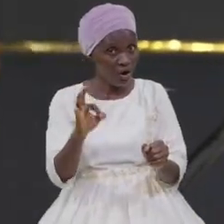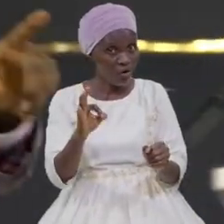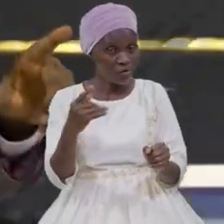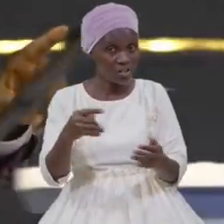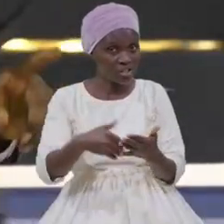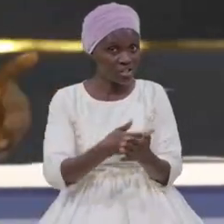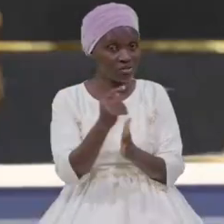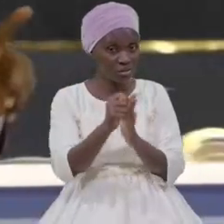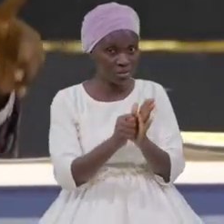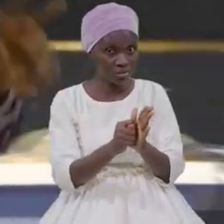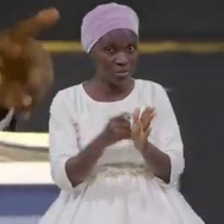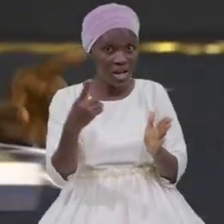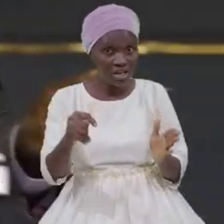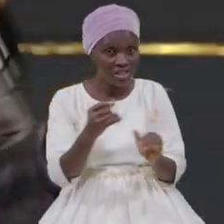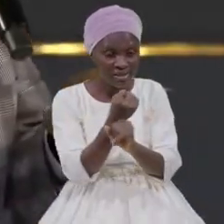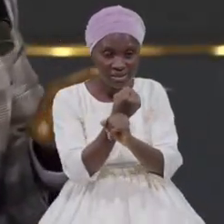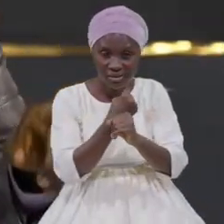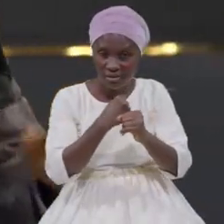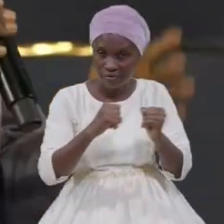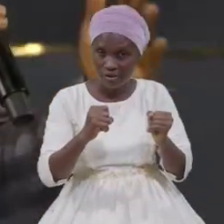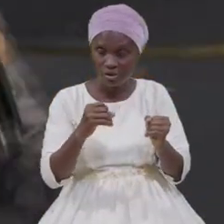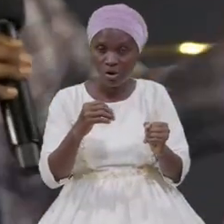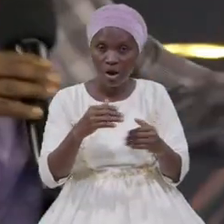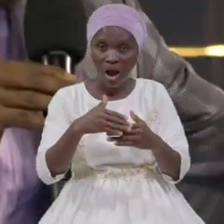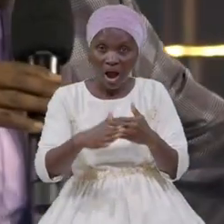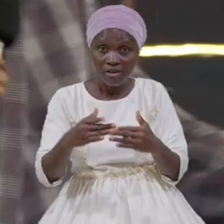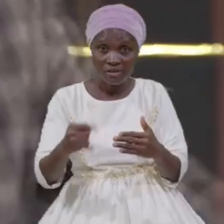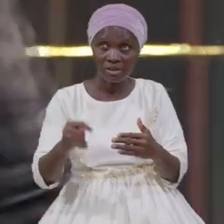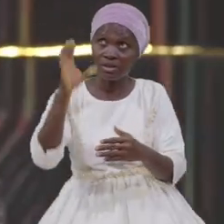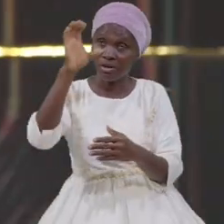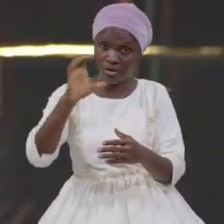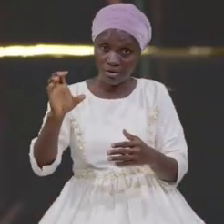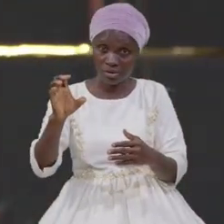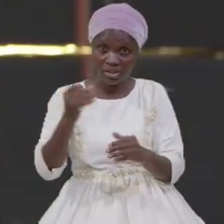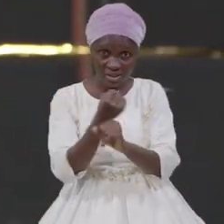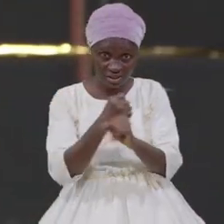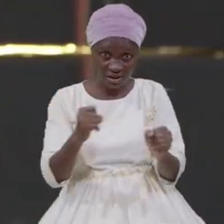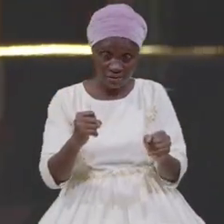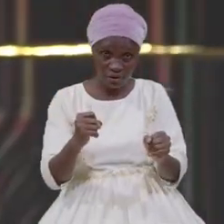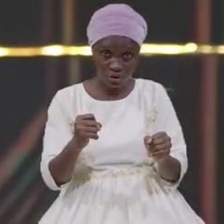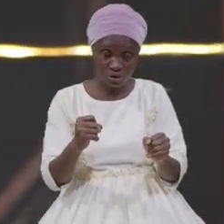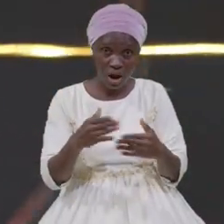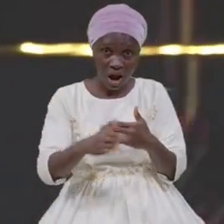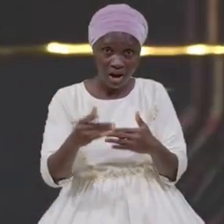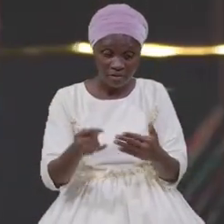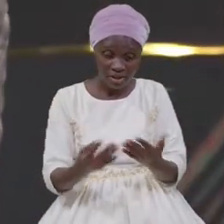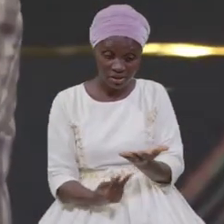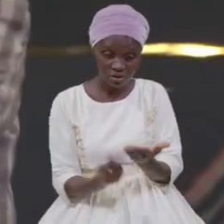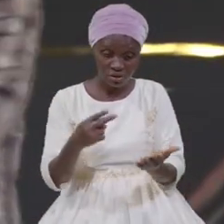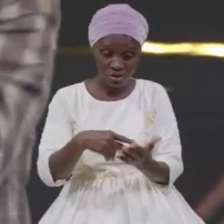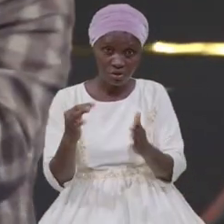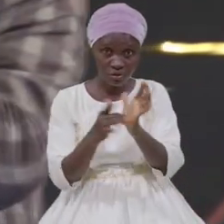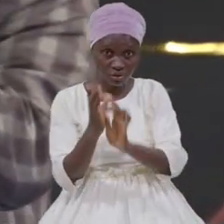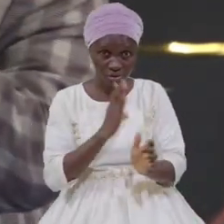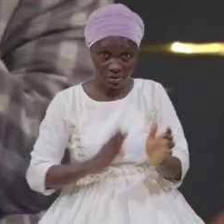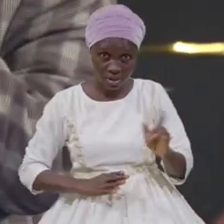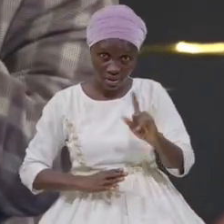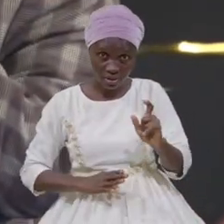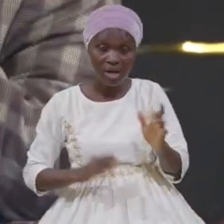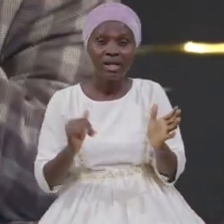Testament, le salut après la croix, après la résurrection de Jésus-Christ,